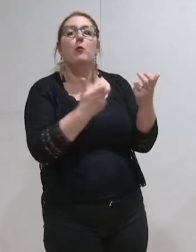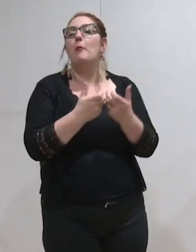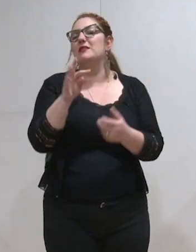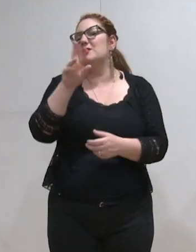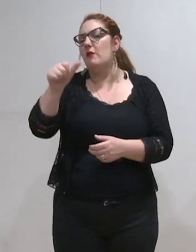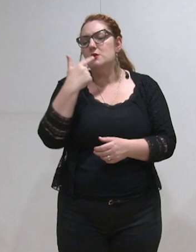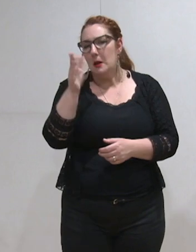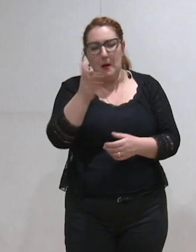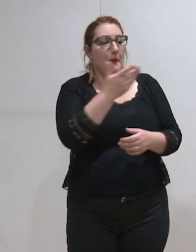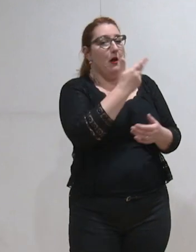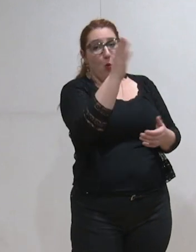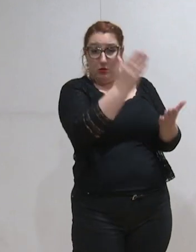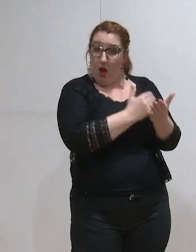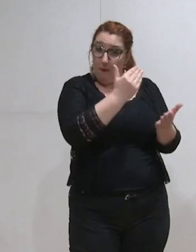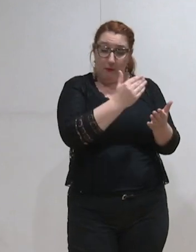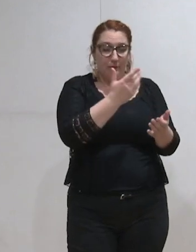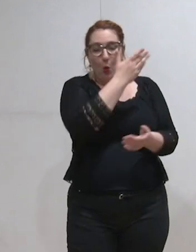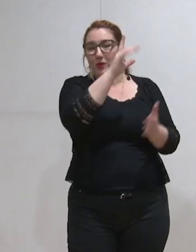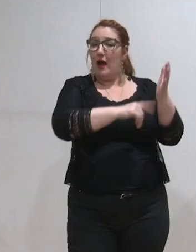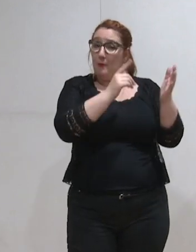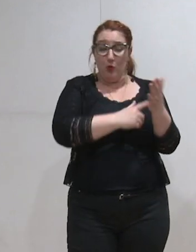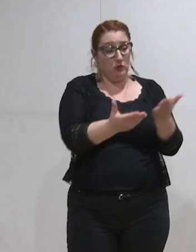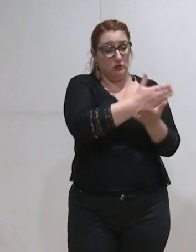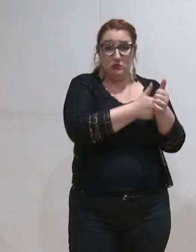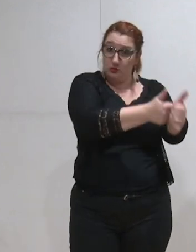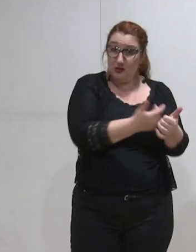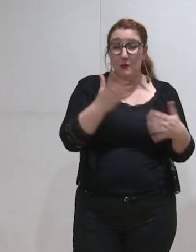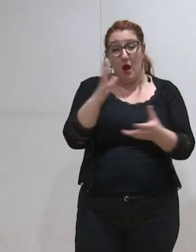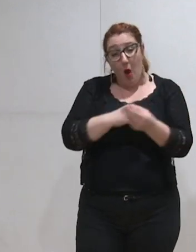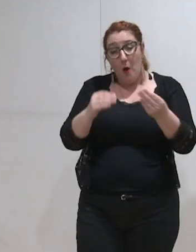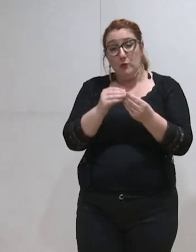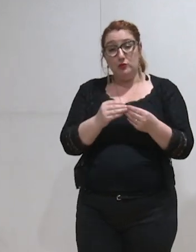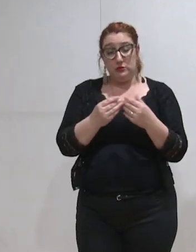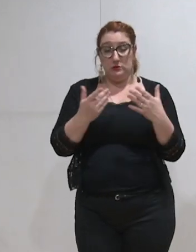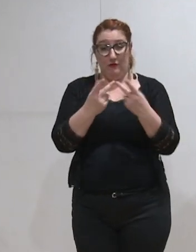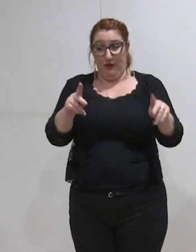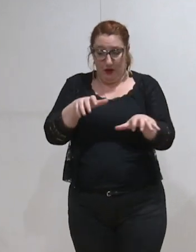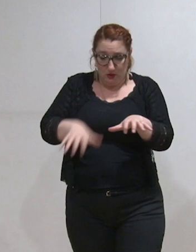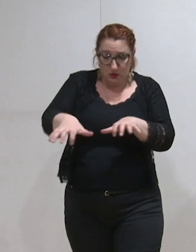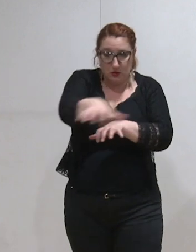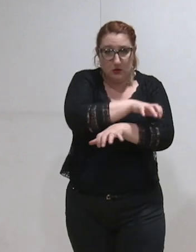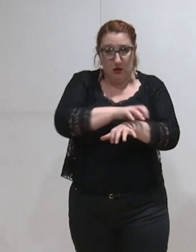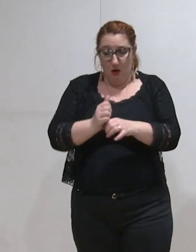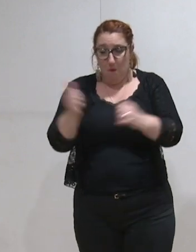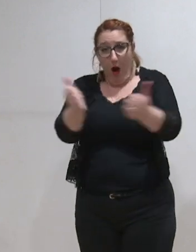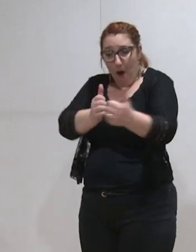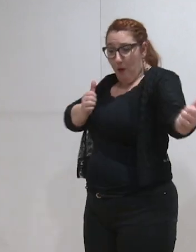mais qu'en plus il y a une disparité géographique à l'intérieur même de la ville et que cette disparité à Grenoble elle est encore plus forte puisque la ville a